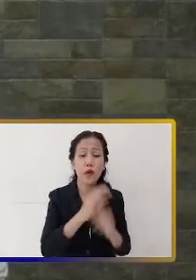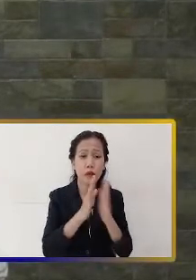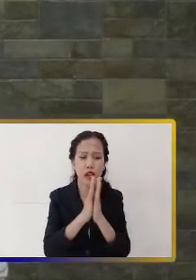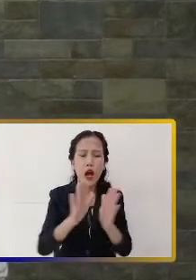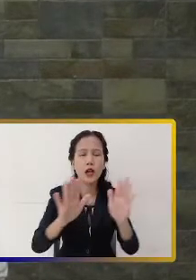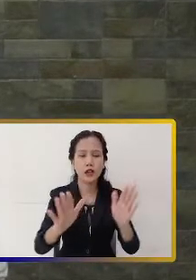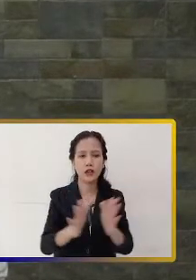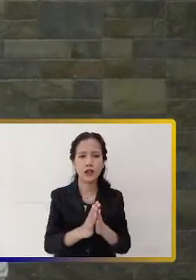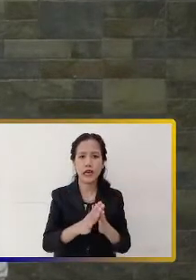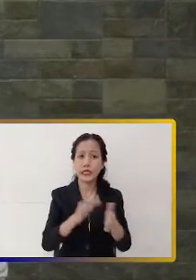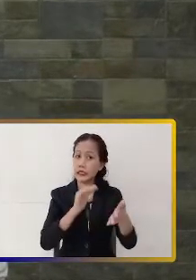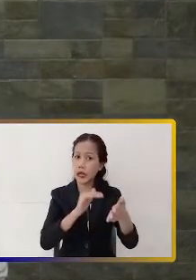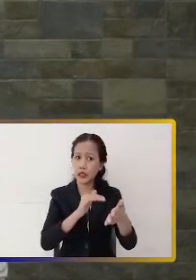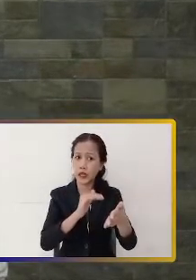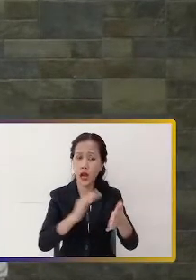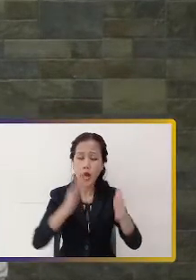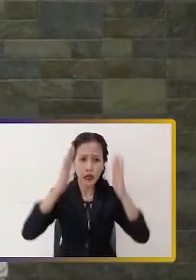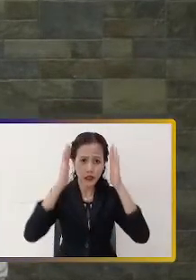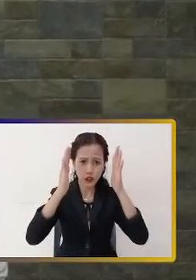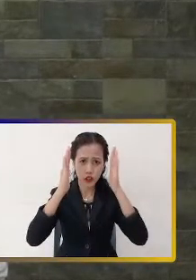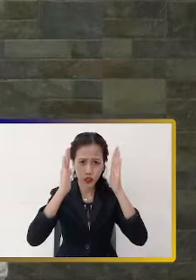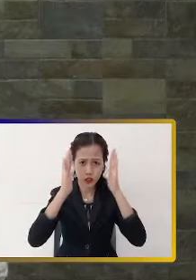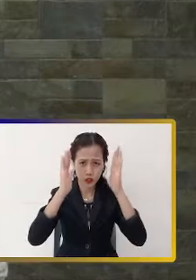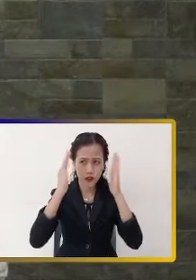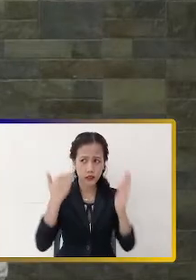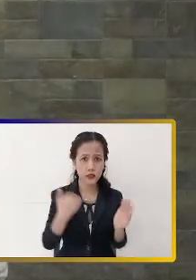mabuti. Alright? Everybody pay attention.